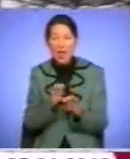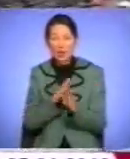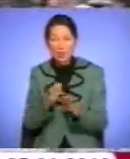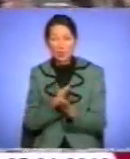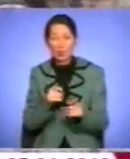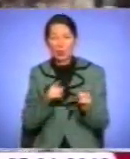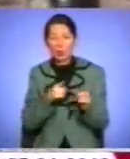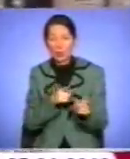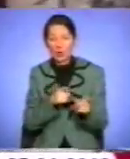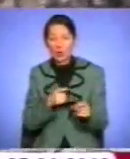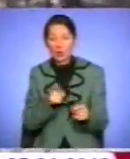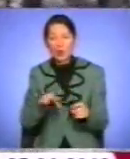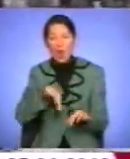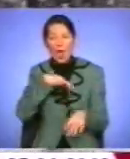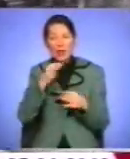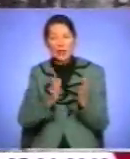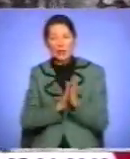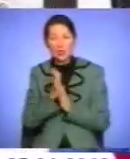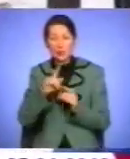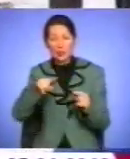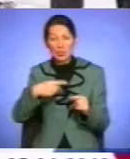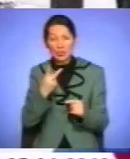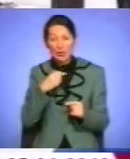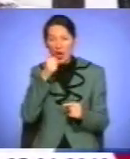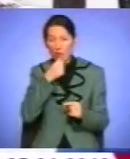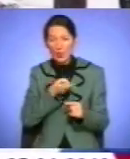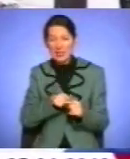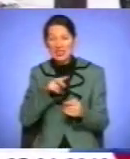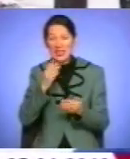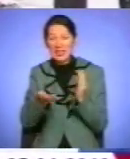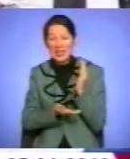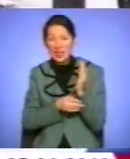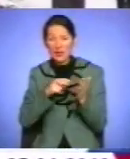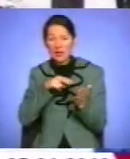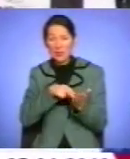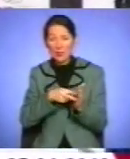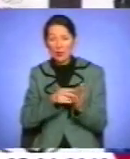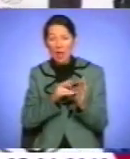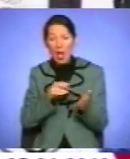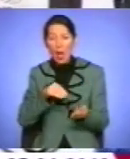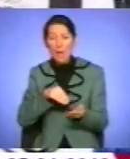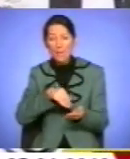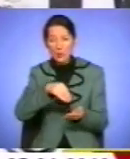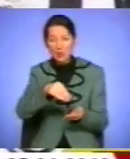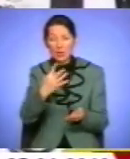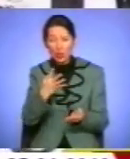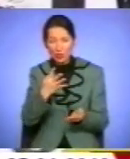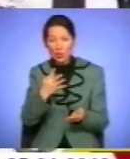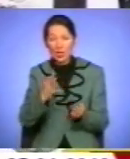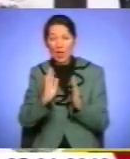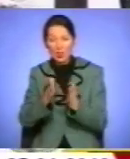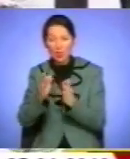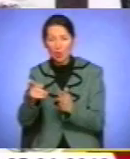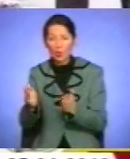не раніше, ніж через рік-два. Ці дерева заплановані і посадили в 4 рази, тому що тут дорога дуже